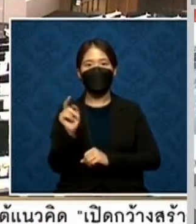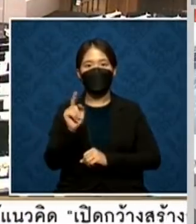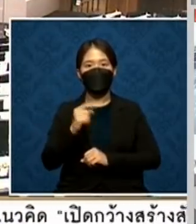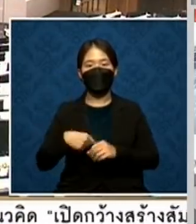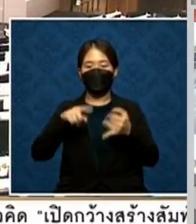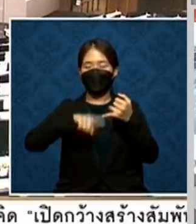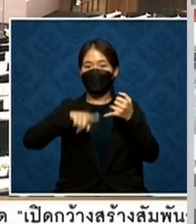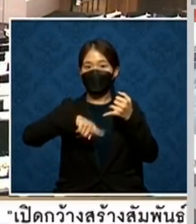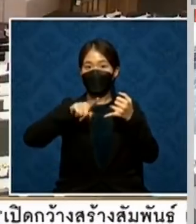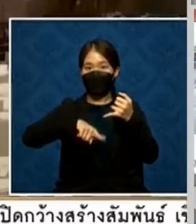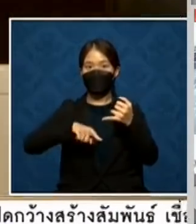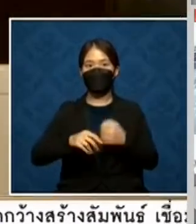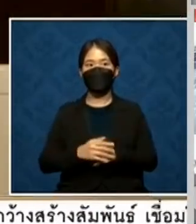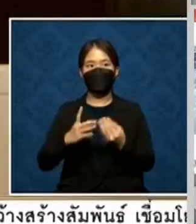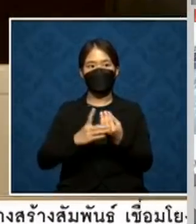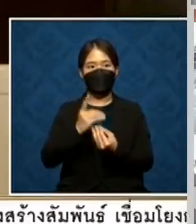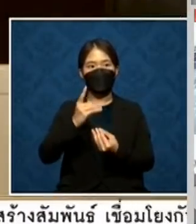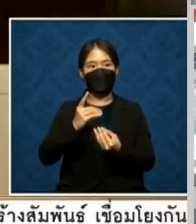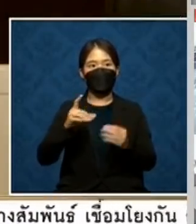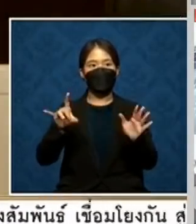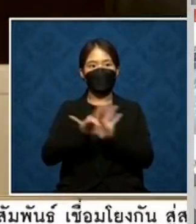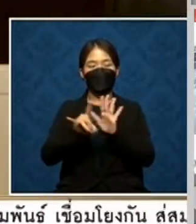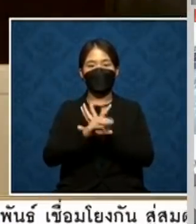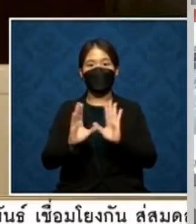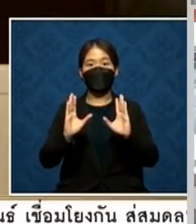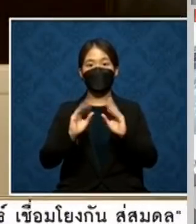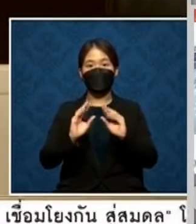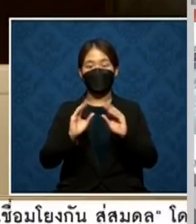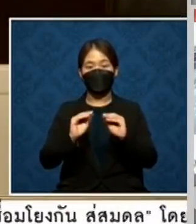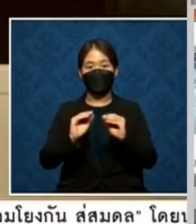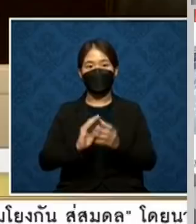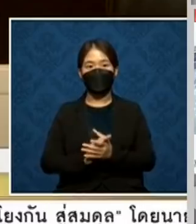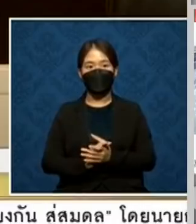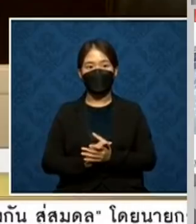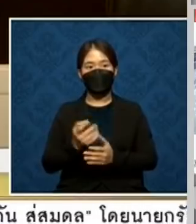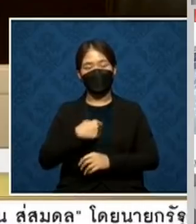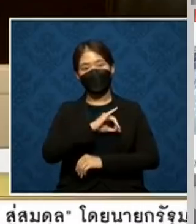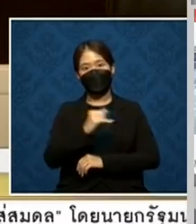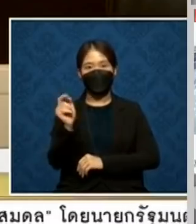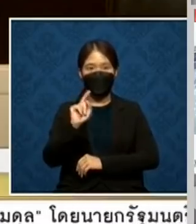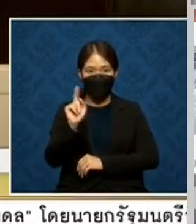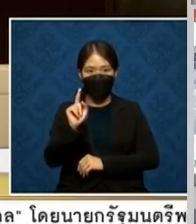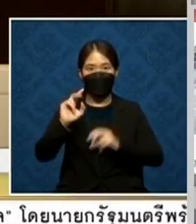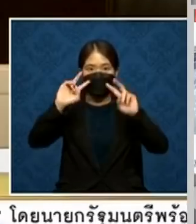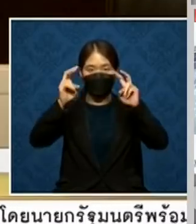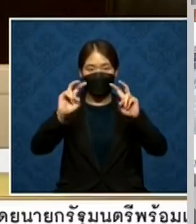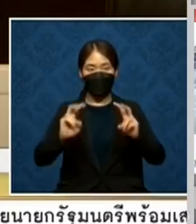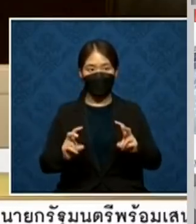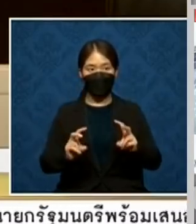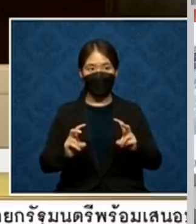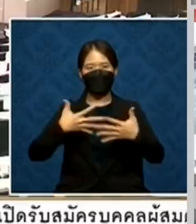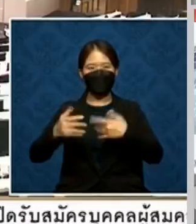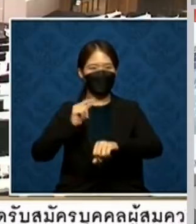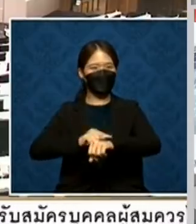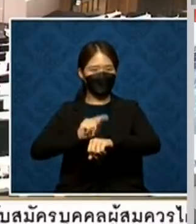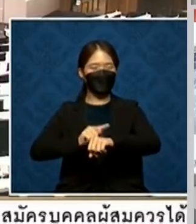รอบสัปดาห์แล้วบรรยากาศในที่ประชุมเนี่ยก็ดูเหมือนกับว่ามันก็ขุกรุ่นนะไม่ใช่ขั้วรัฐบาลฝ่ายค้านตอนนี้ขั้วฝ่ายค้านกันเอง